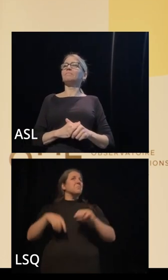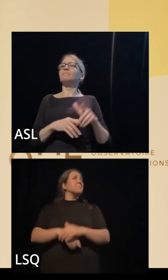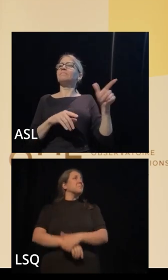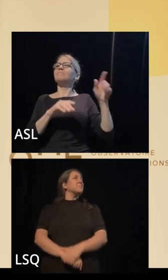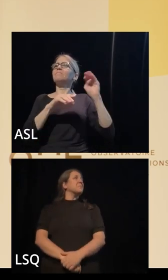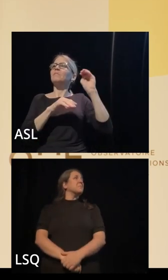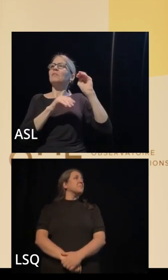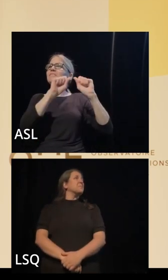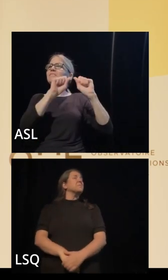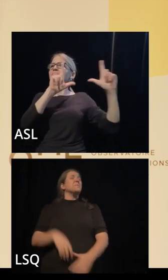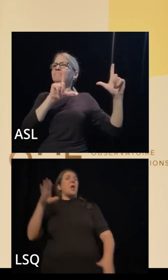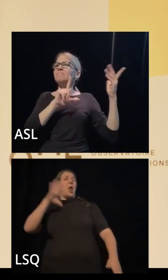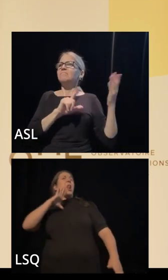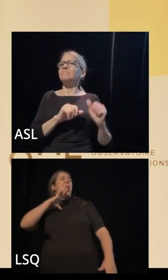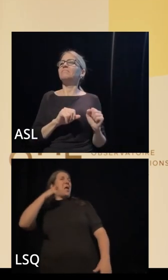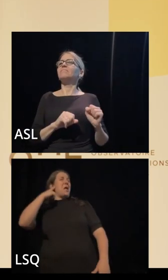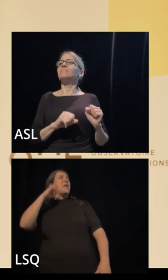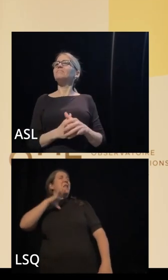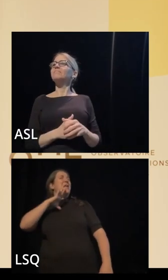Si j'étais...